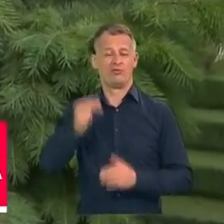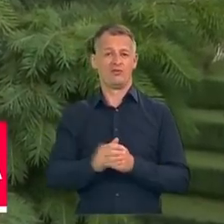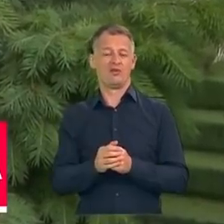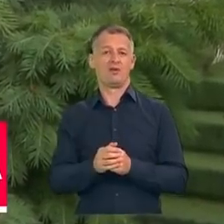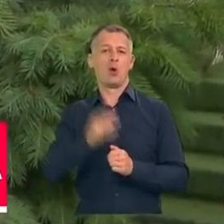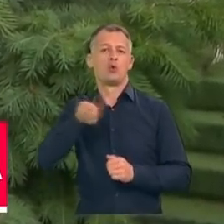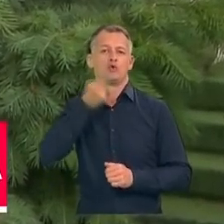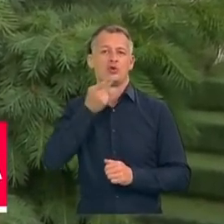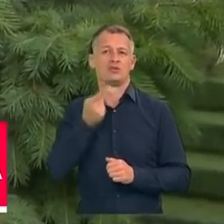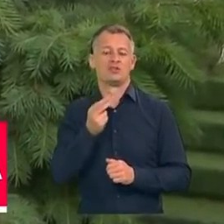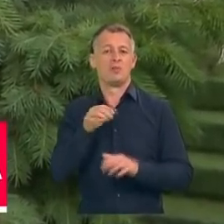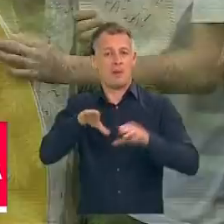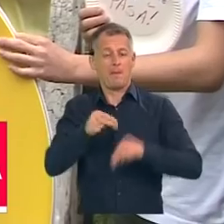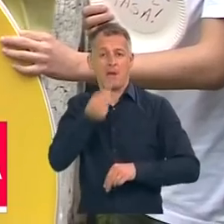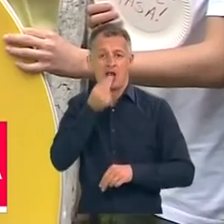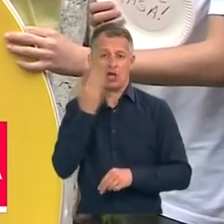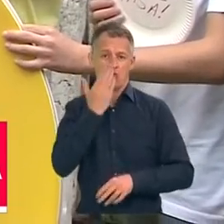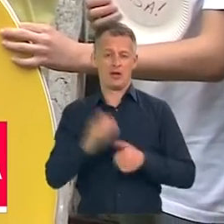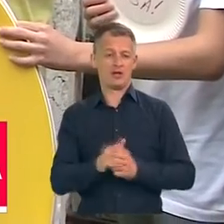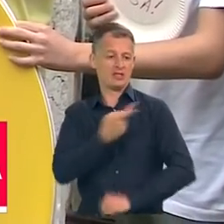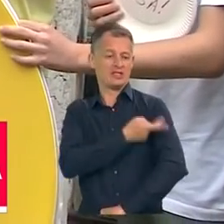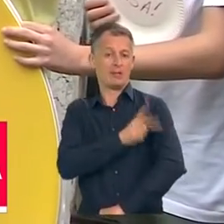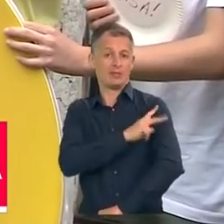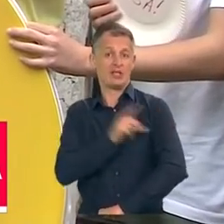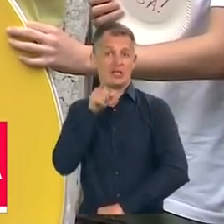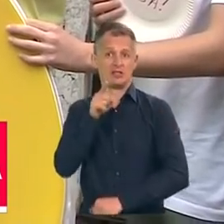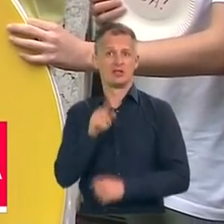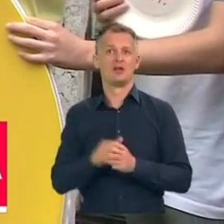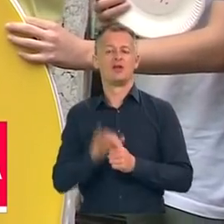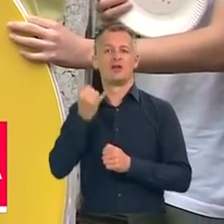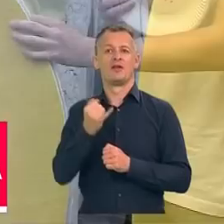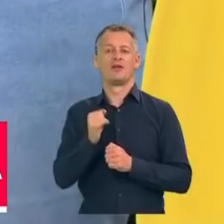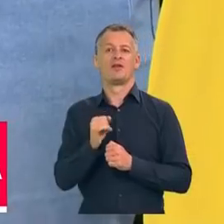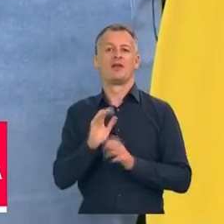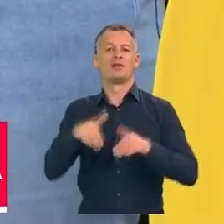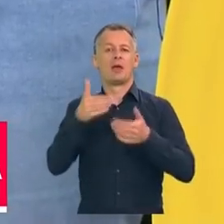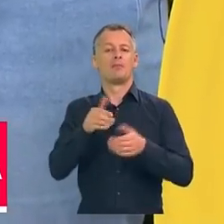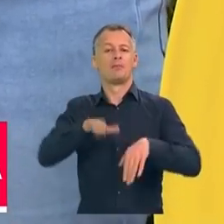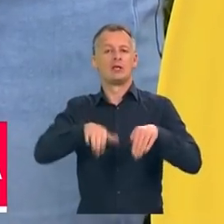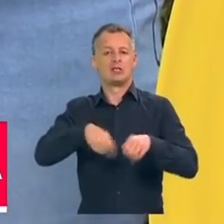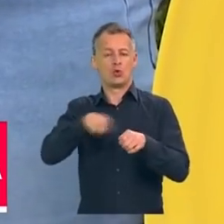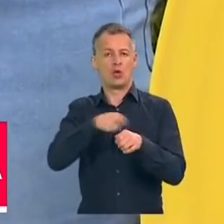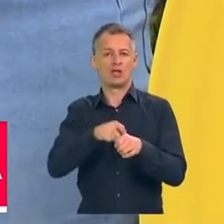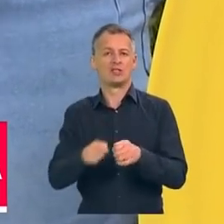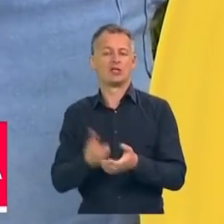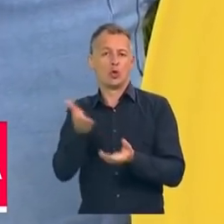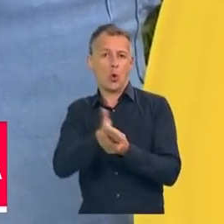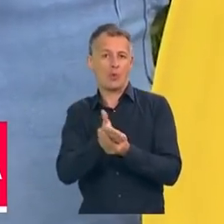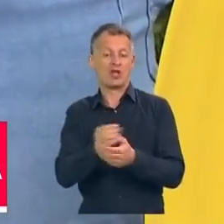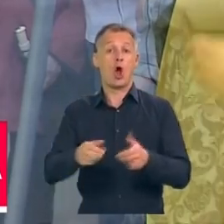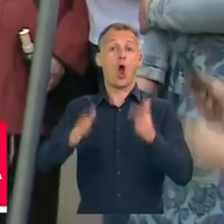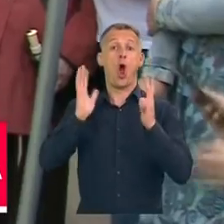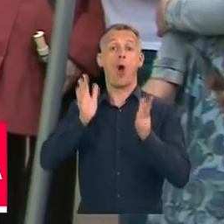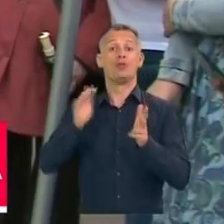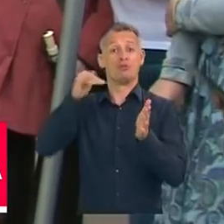mult mai ușor să primim mâncare de la școală. Reprezentanții de CLIC i-au înmânat Ministrului Educației o petiție prin care peste 18.000 de semnatari